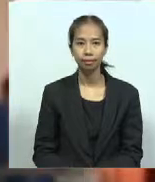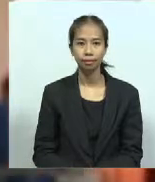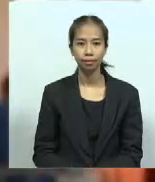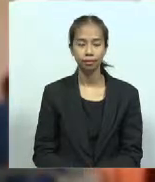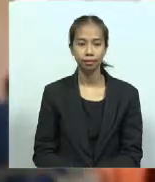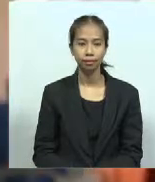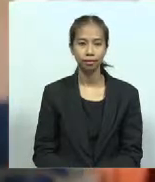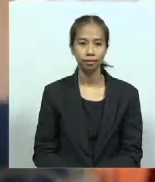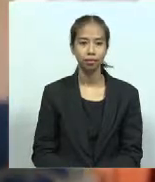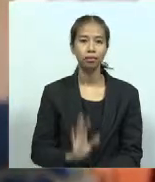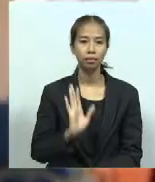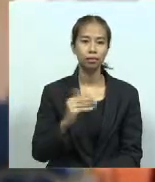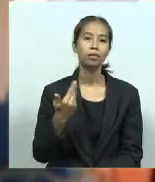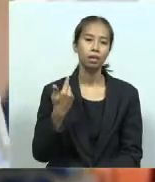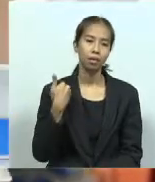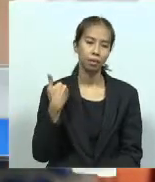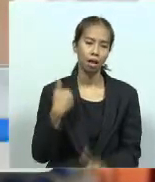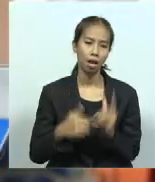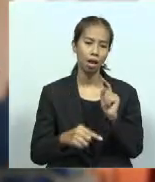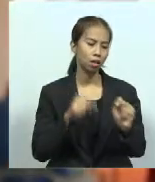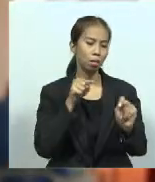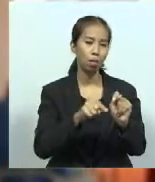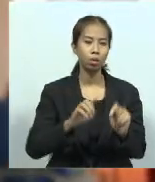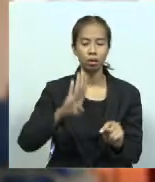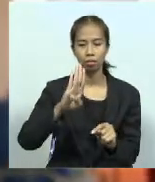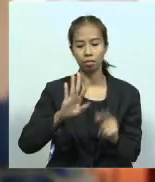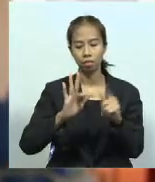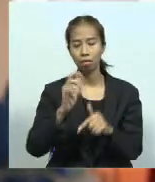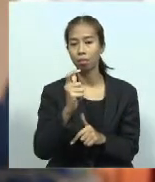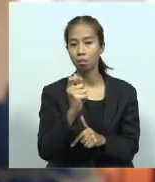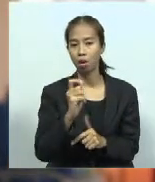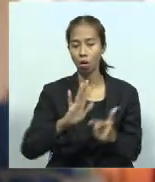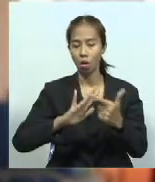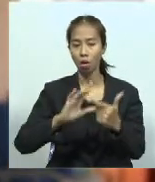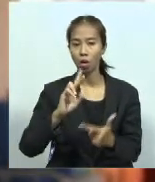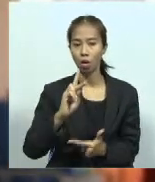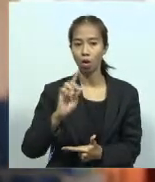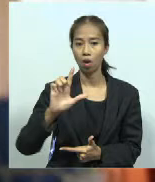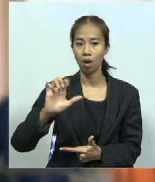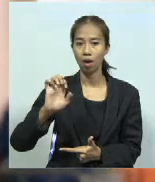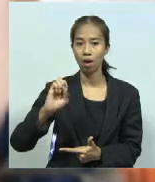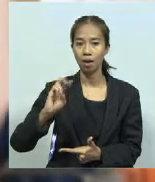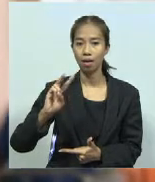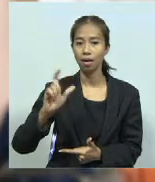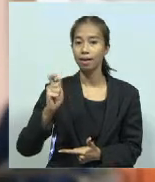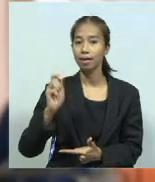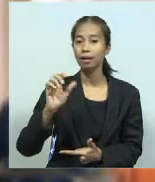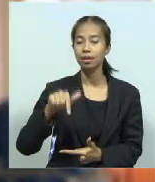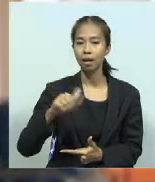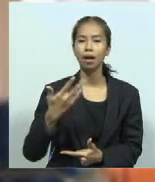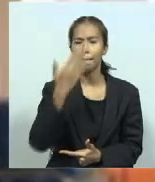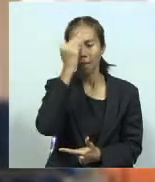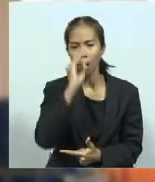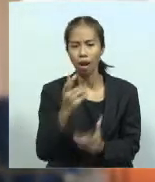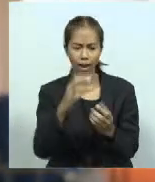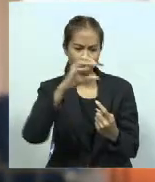เป็นที่เกิดขึ้นเนี่ยคือตำบลบ่อเกลือซึ่งตำบลบ่อเกลือเนี่ยจะมีพวกเห็ดที่เป็นเห็ดละโง่หินแล้วก็เห็ดโม่งโก้งติงตัน